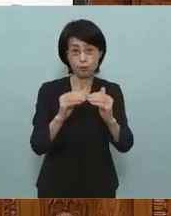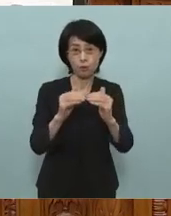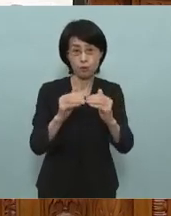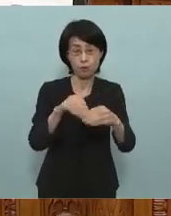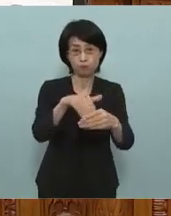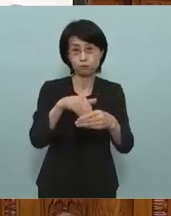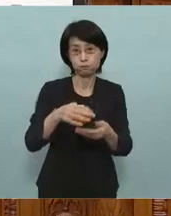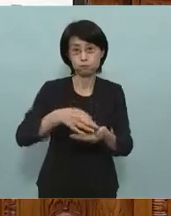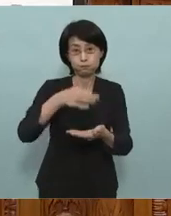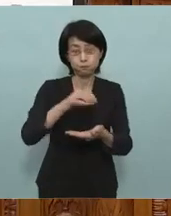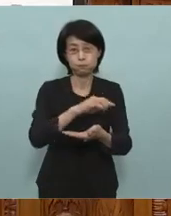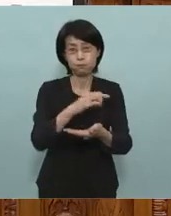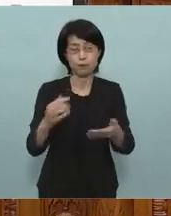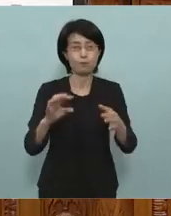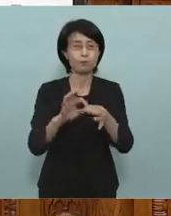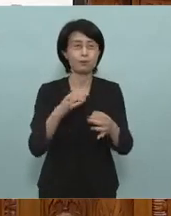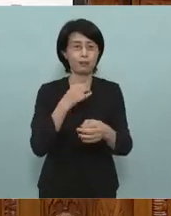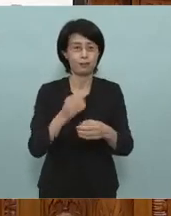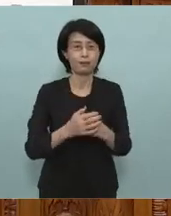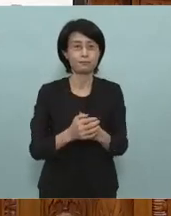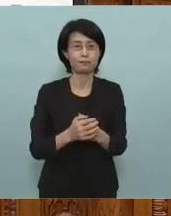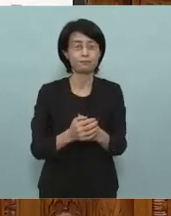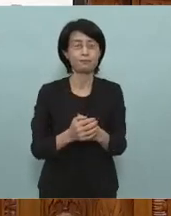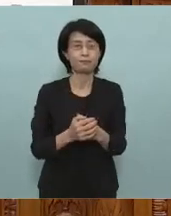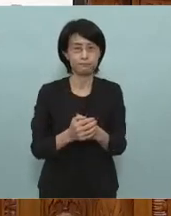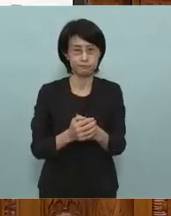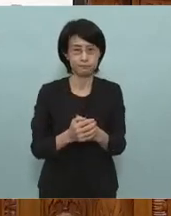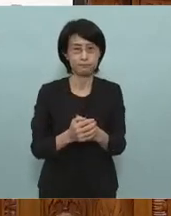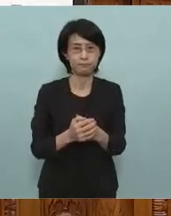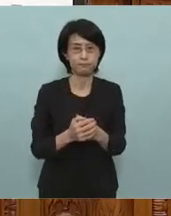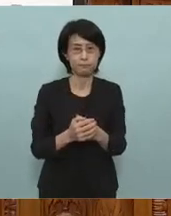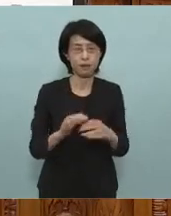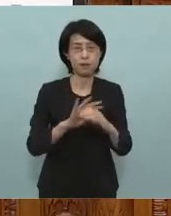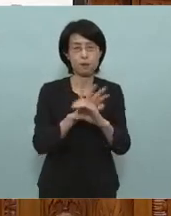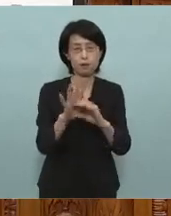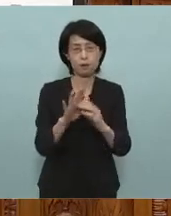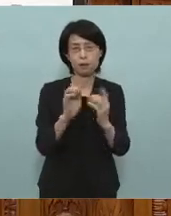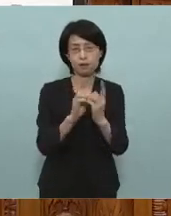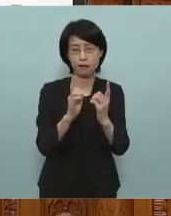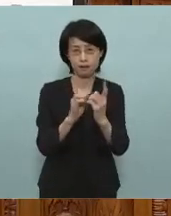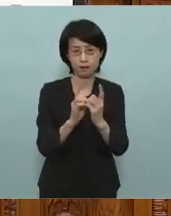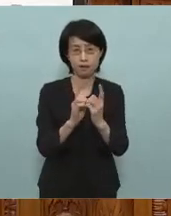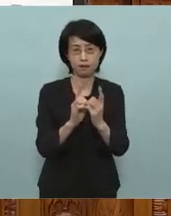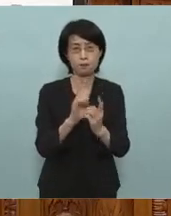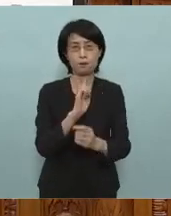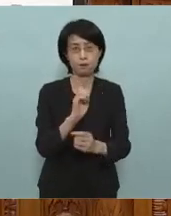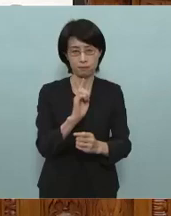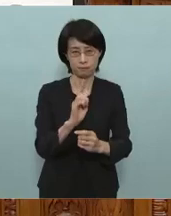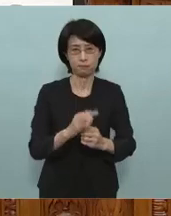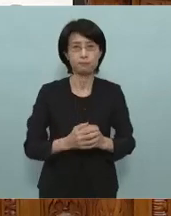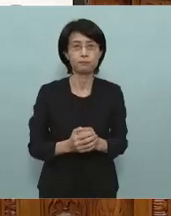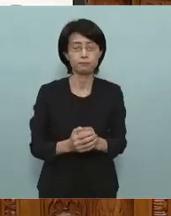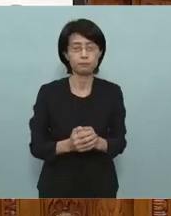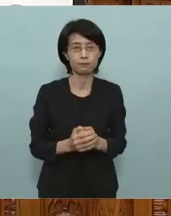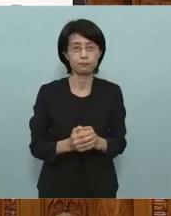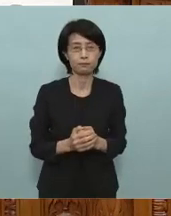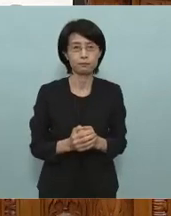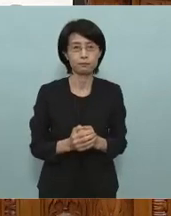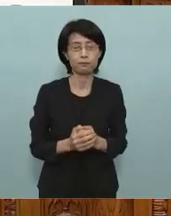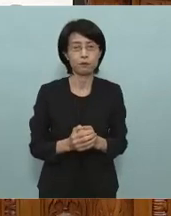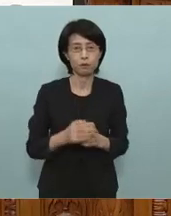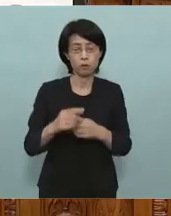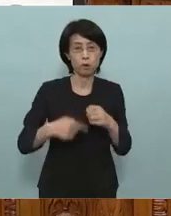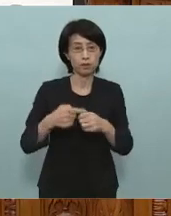所得の増税につなげますここで新型コロナ対応についても申し上げますこの